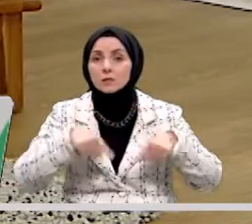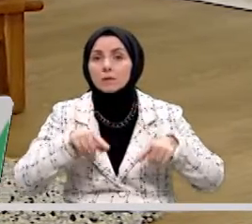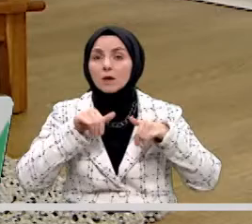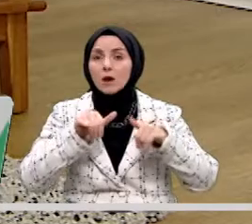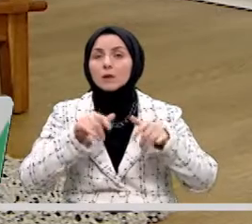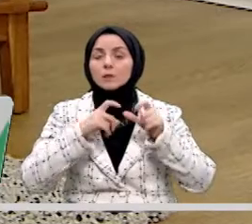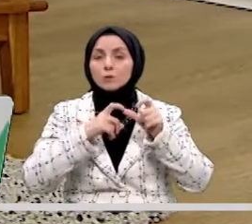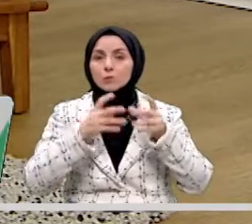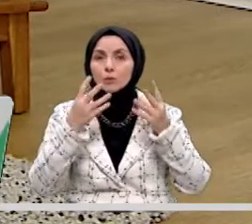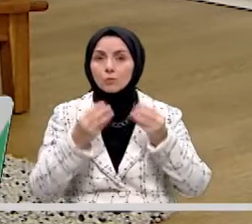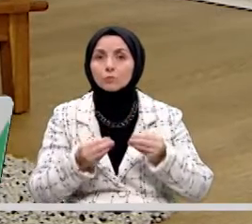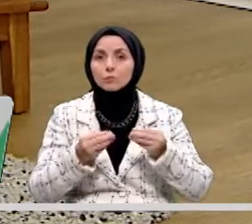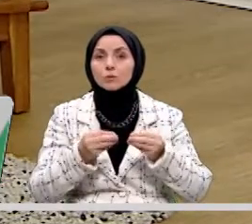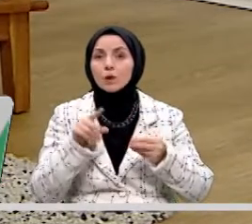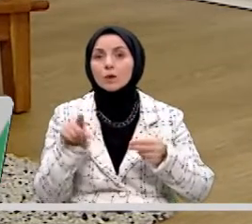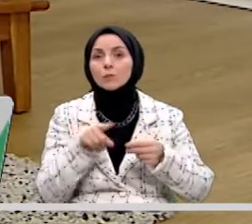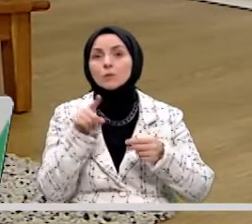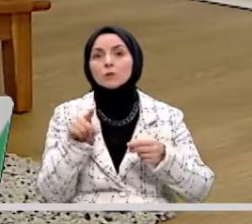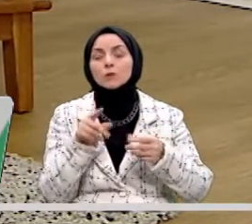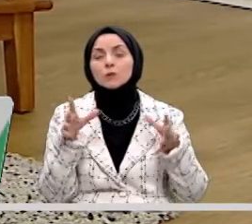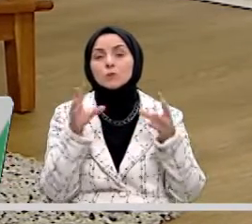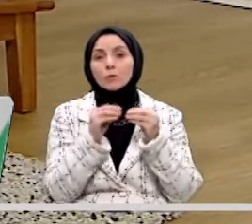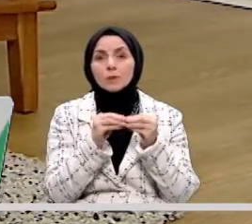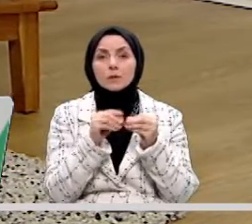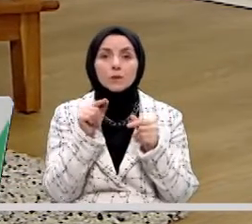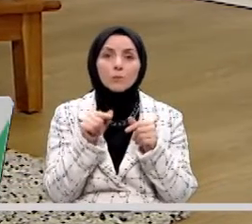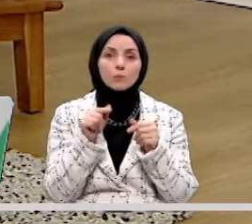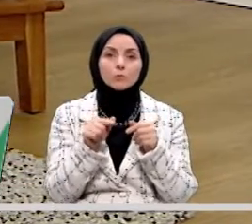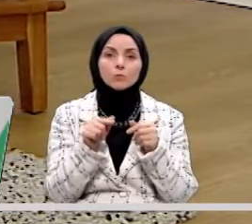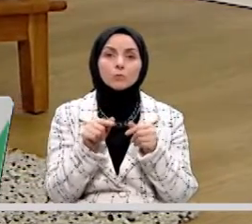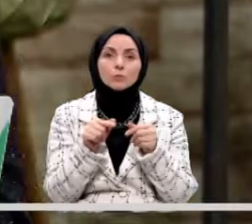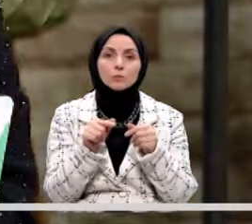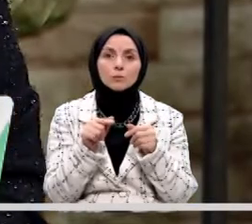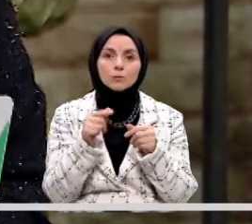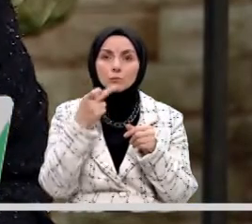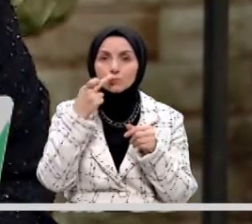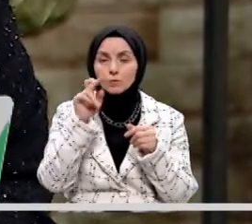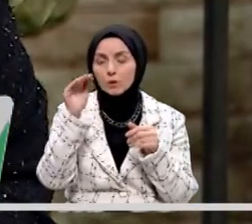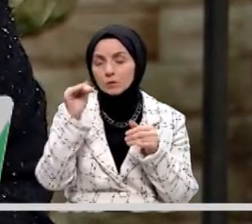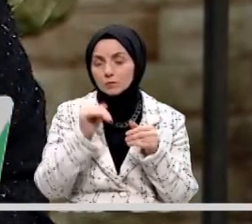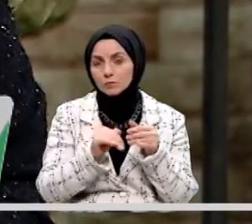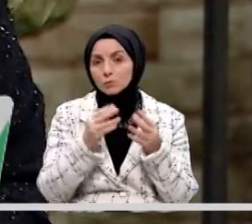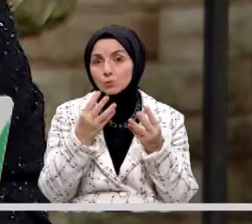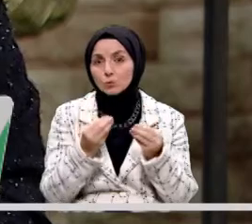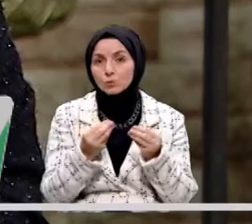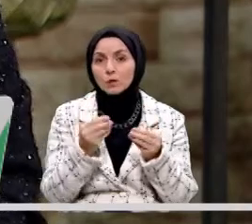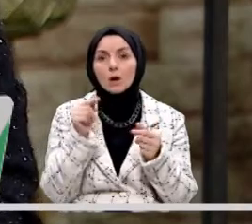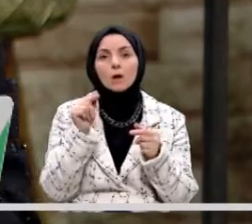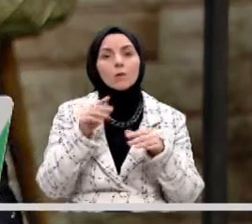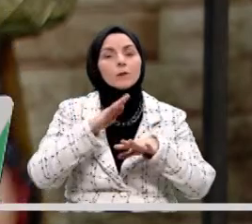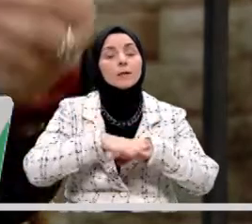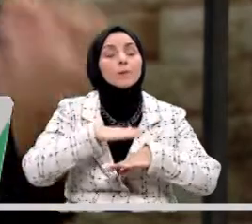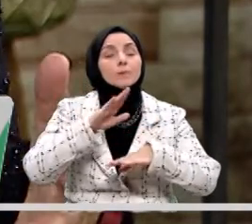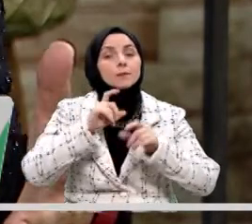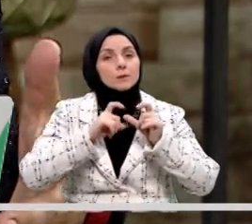bir tane daha bilmediğini çıkarsa toplandığında kocaman bir yıkıyor der bu o zaman ilk önce şunu yap Bu soruda O senin Yapamadığın soru